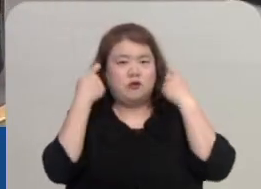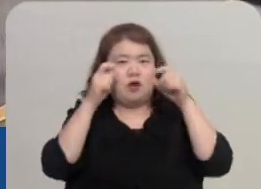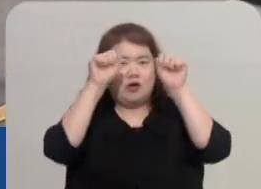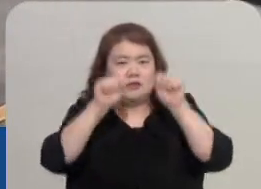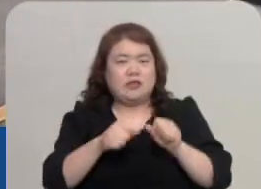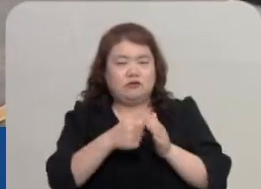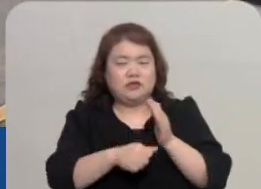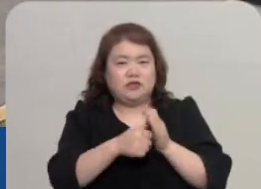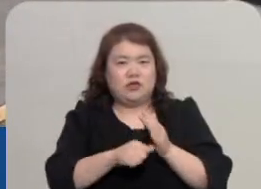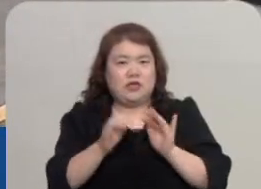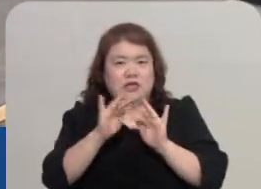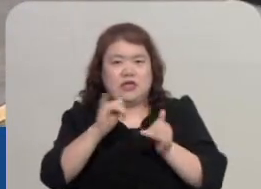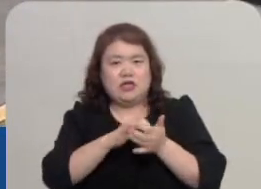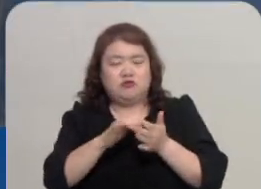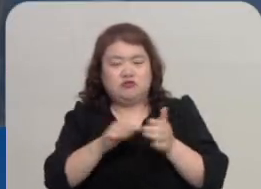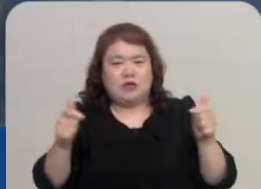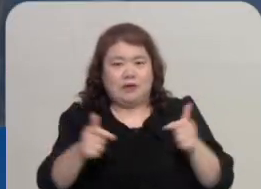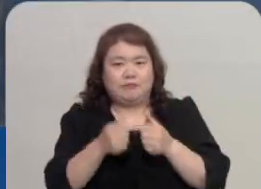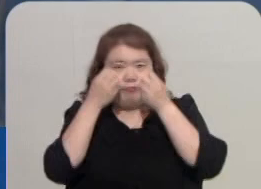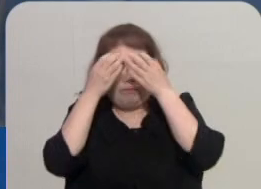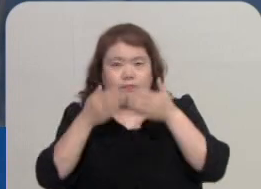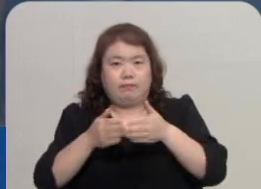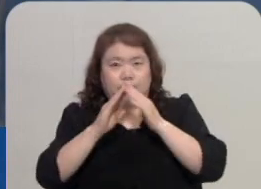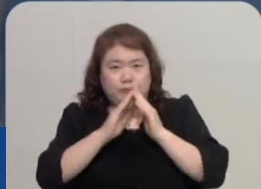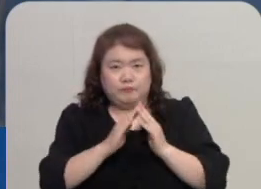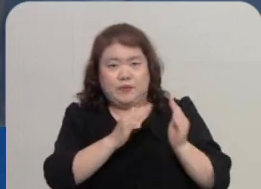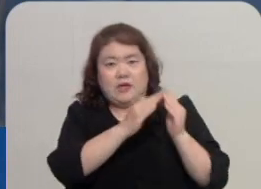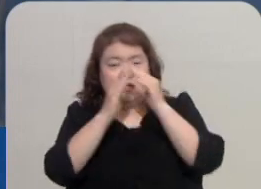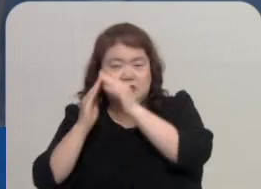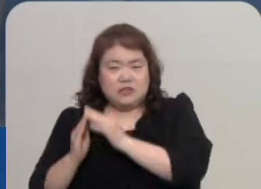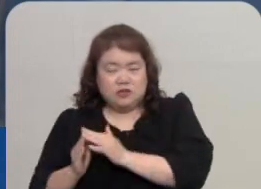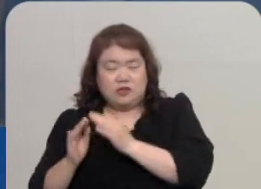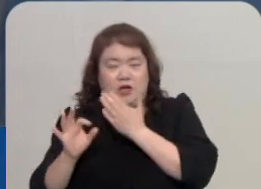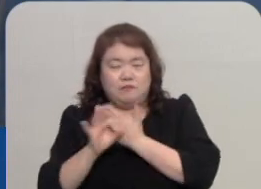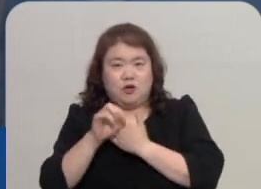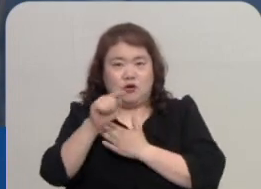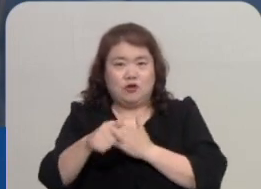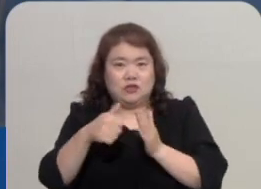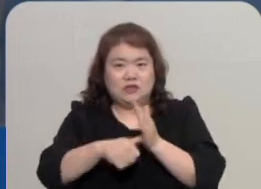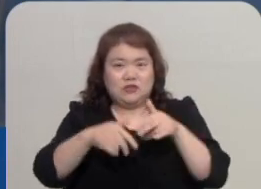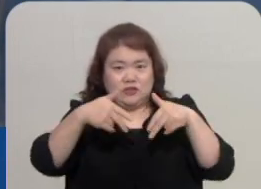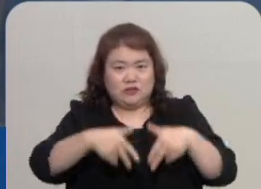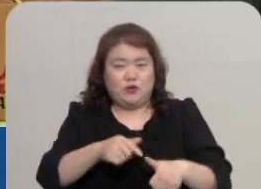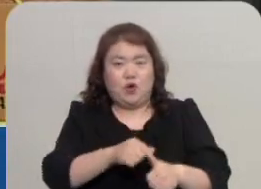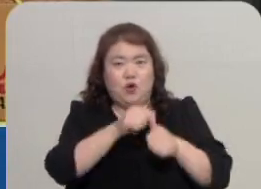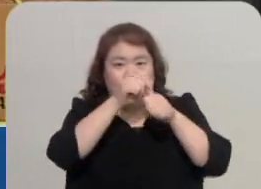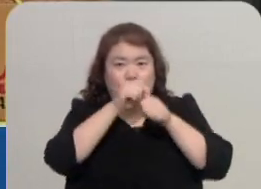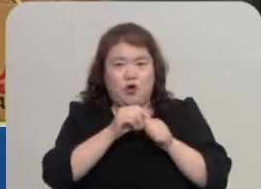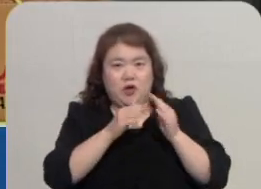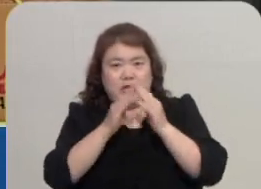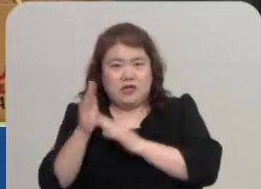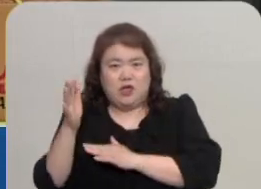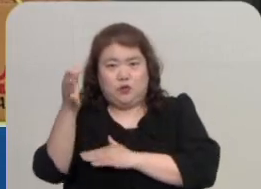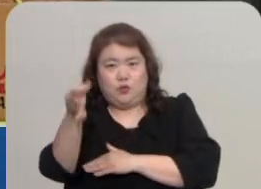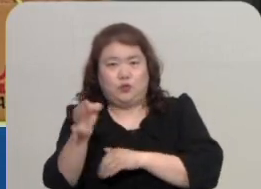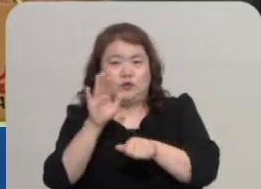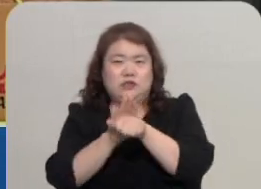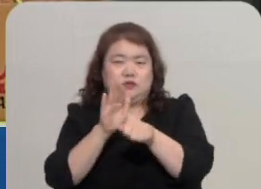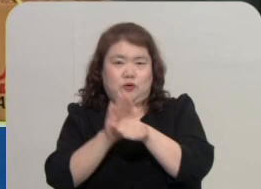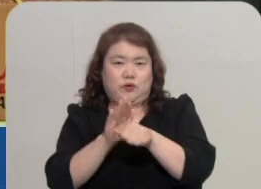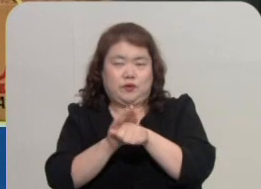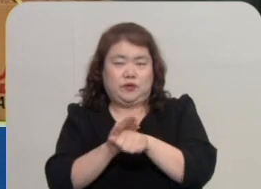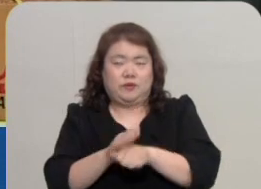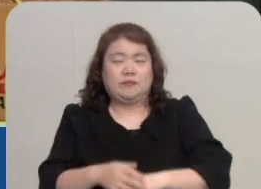체육 시설이 인구 감소 지역에 새로 설치되거나 옮겨가면 해당 시설 종사자의 고용과 이주에 드는 비용도